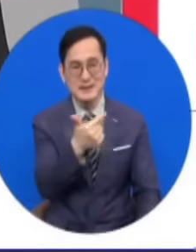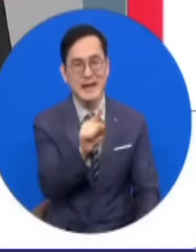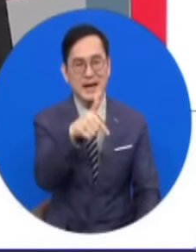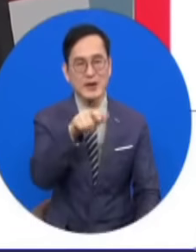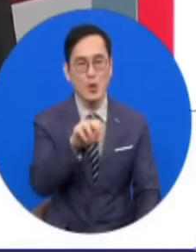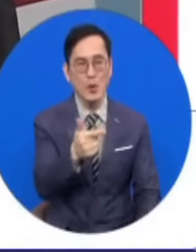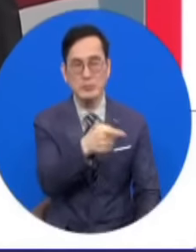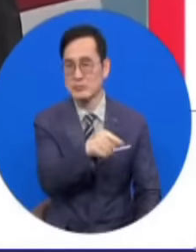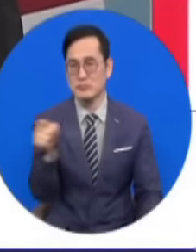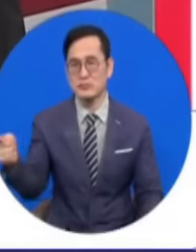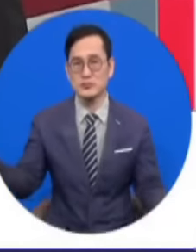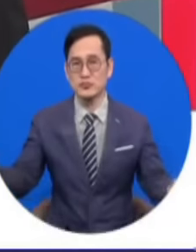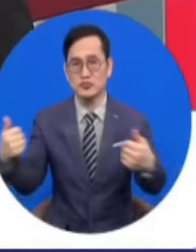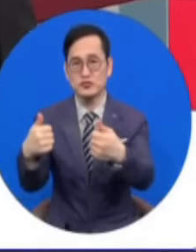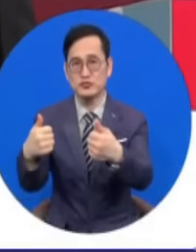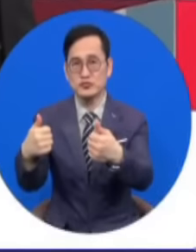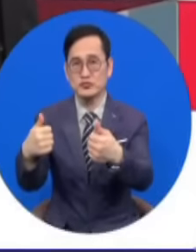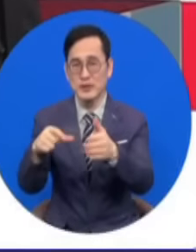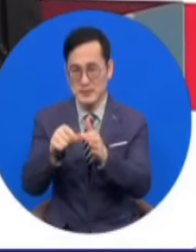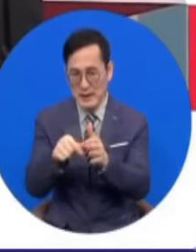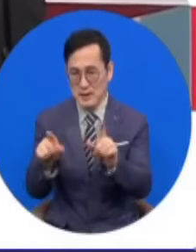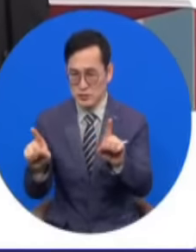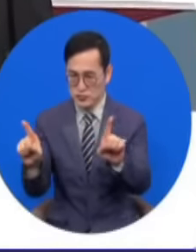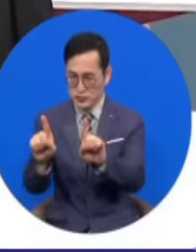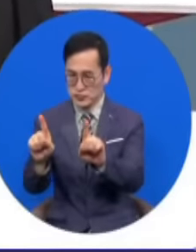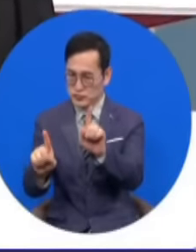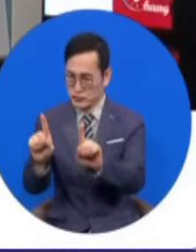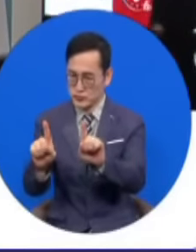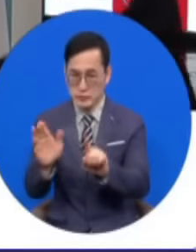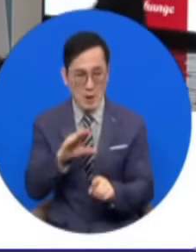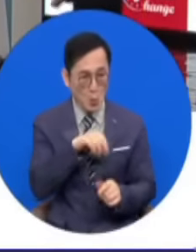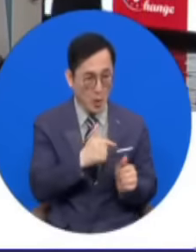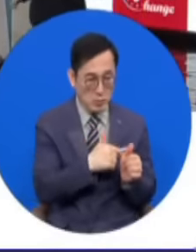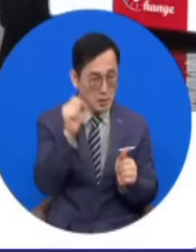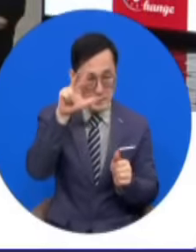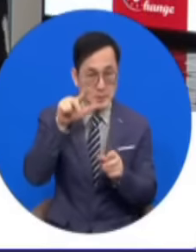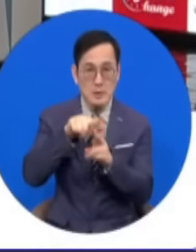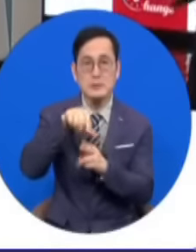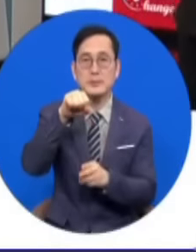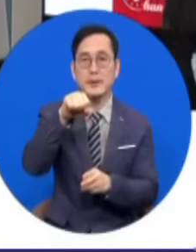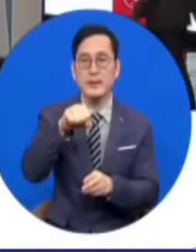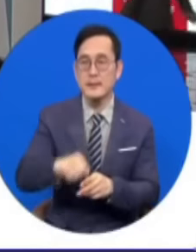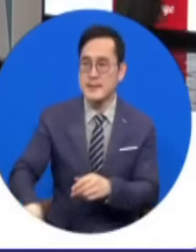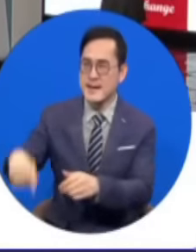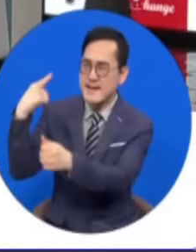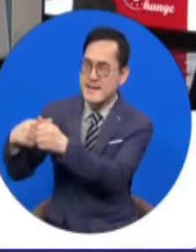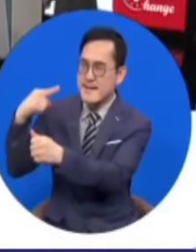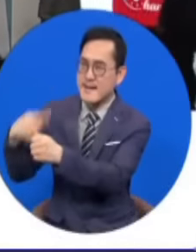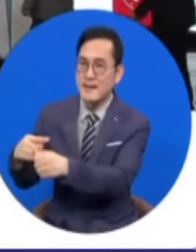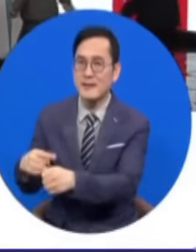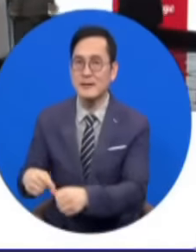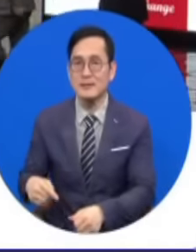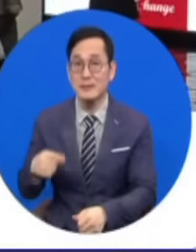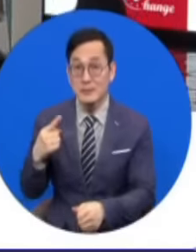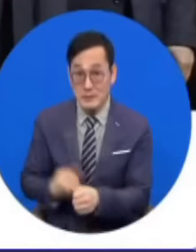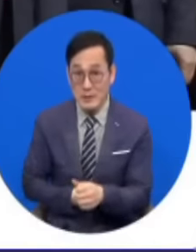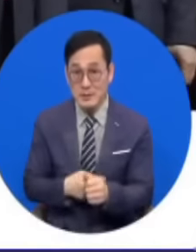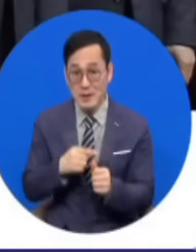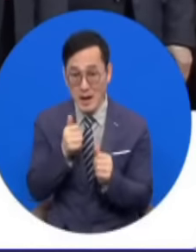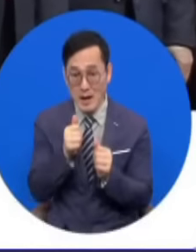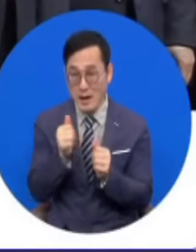한동훈 후보가 좀 더 세긴 하지만은 이런 입장이었는데 원일 후보가 일종에 네거티브를 하면서 세게 치고 들어오니까 느 도가 원한